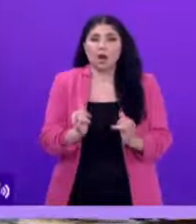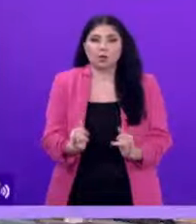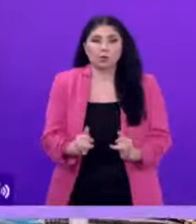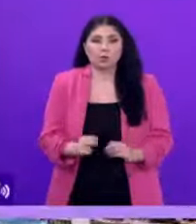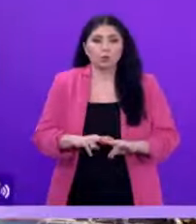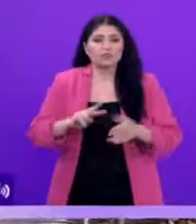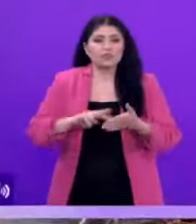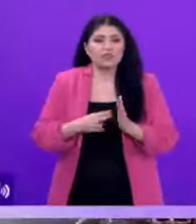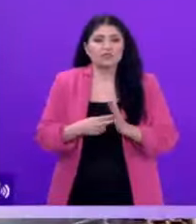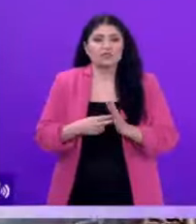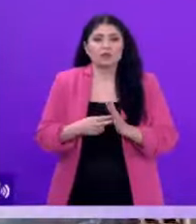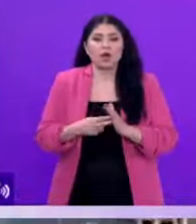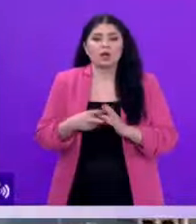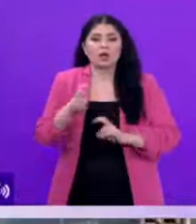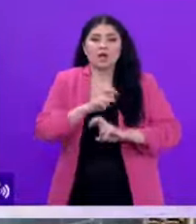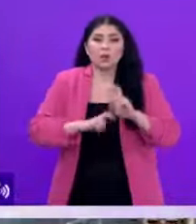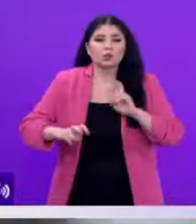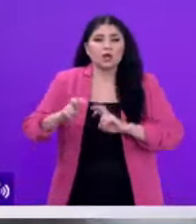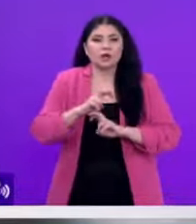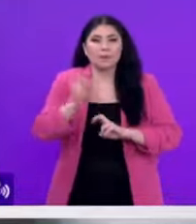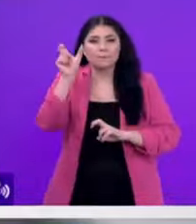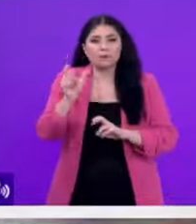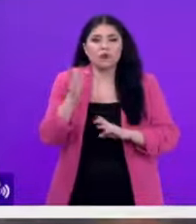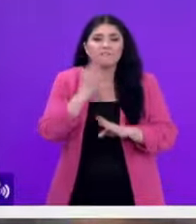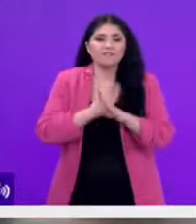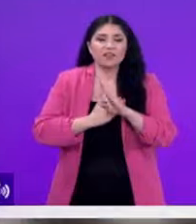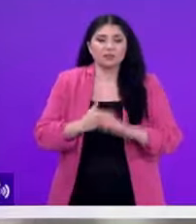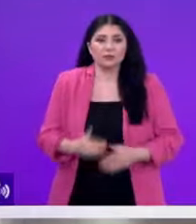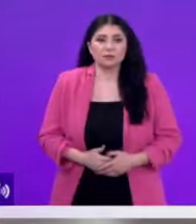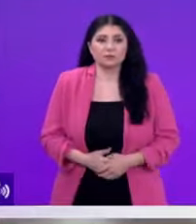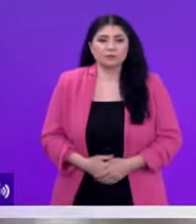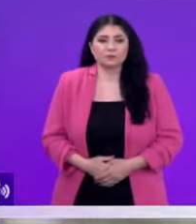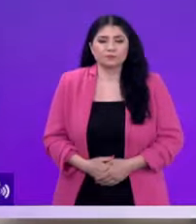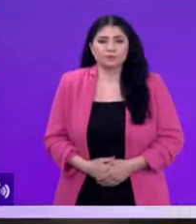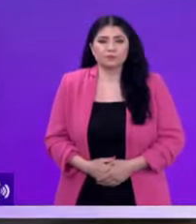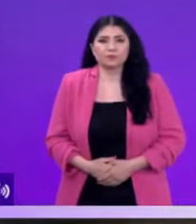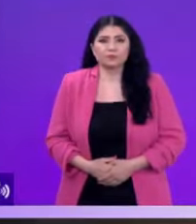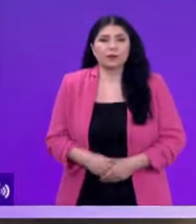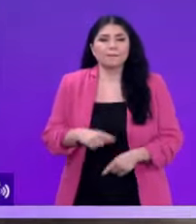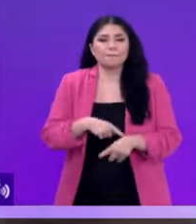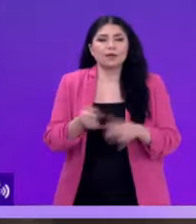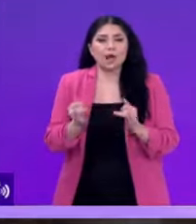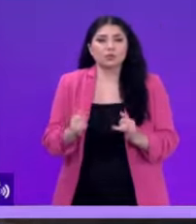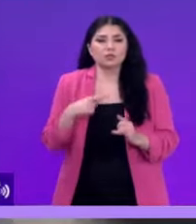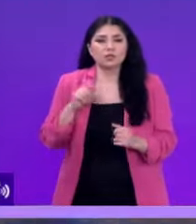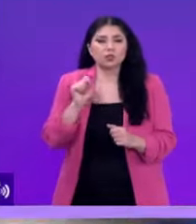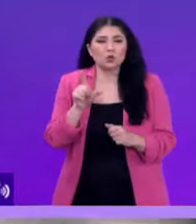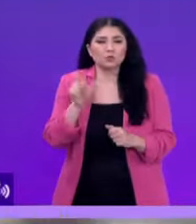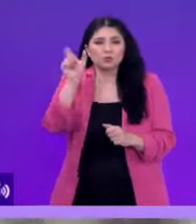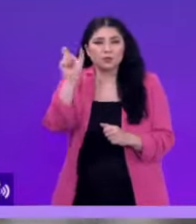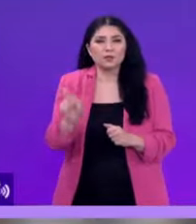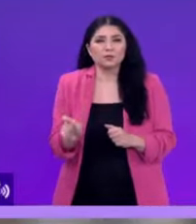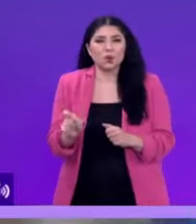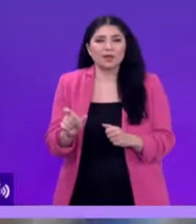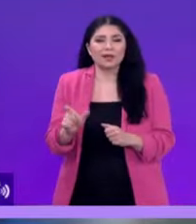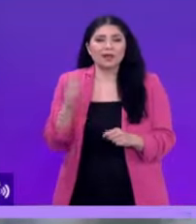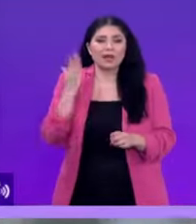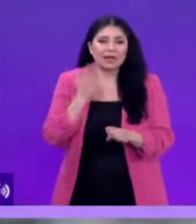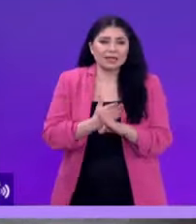se desfășoară acțiunea de căutare a victimelor? Până în acest moment avem 12 persoane